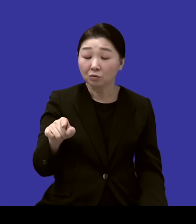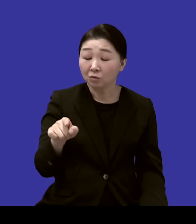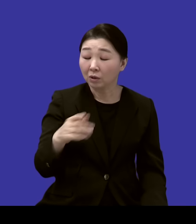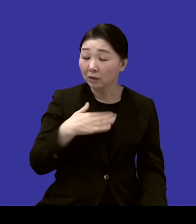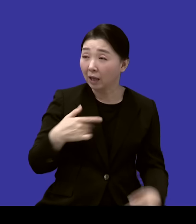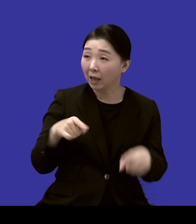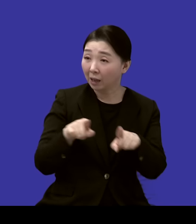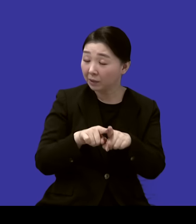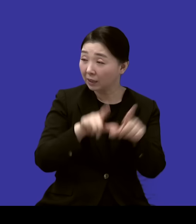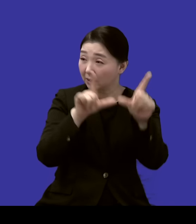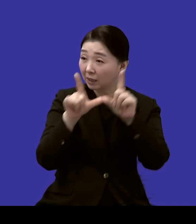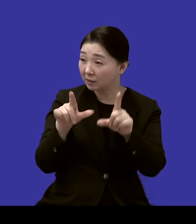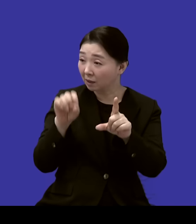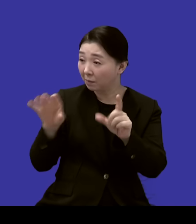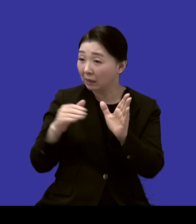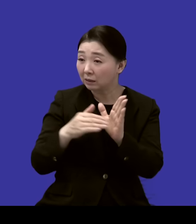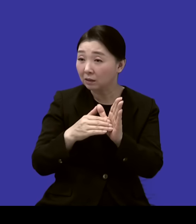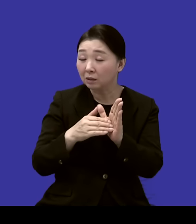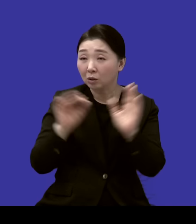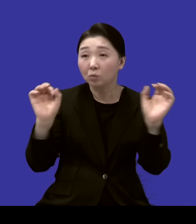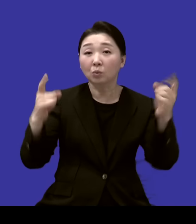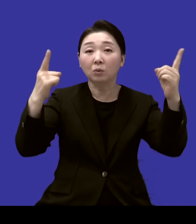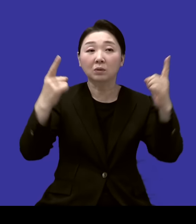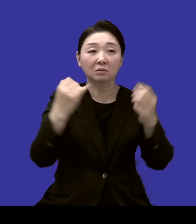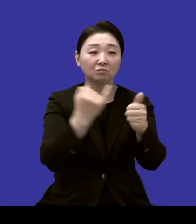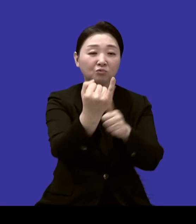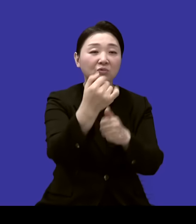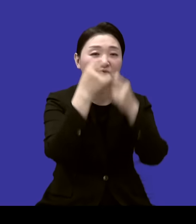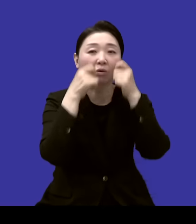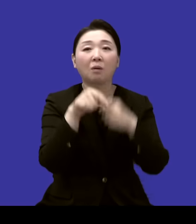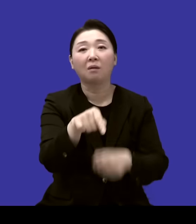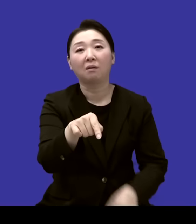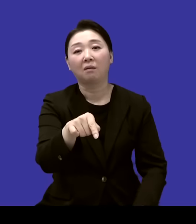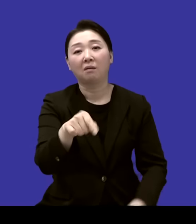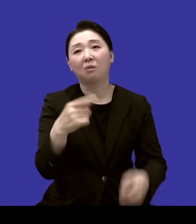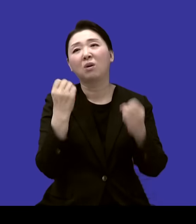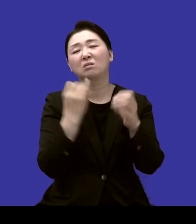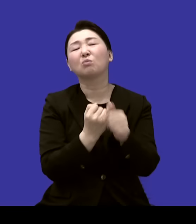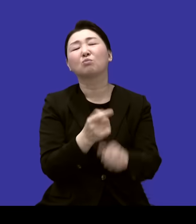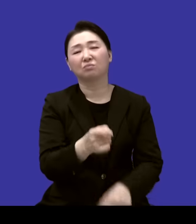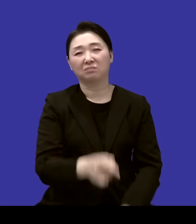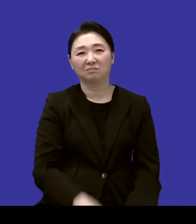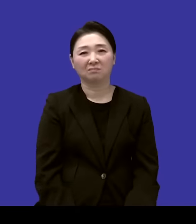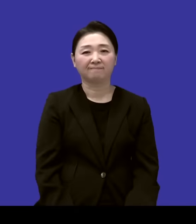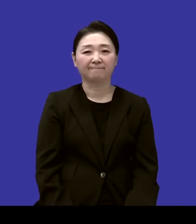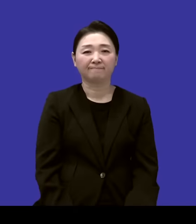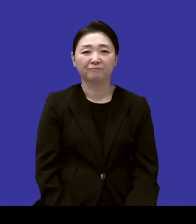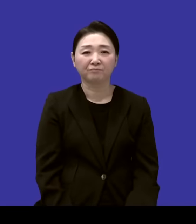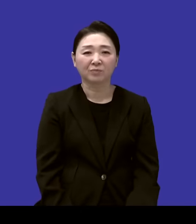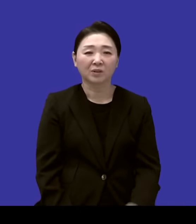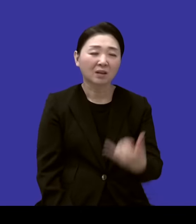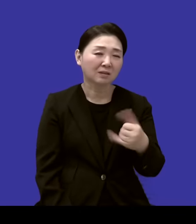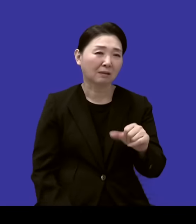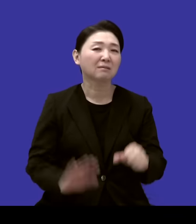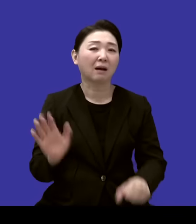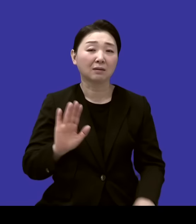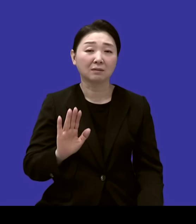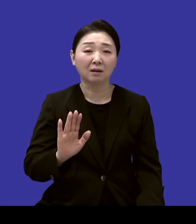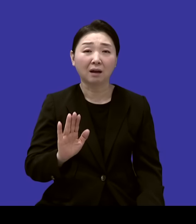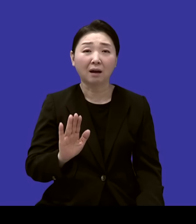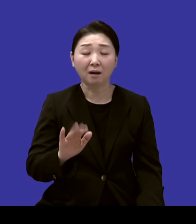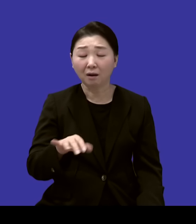나랑 같이 살래? 했는데 그 말이 떨어지게 떨어지자마자 무섭게 부인이 우시는 거예요. 우시는 지금 거예요. 신혼인데. 그치. 신혼이니까. 내 자식도 아니고. 아니 그래서 앞에서 우는